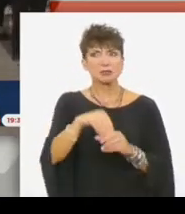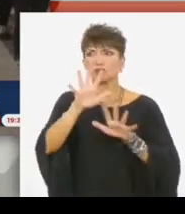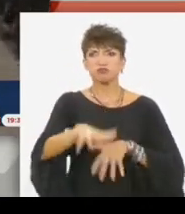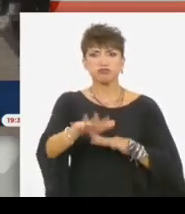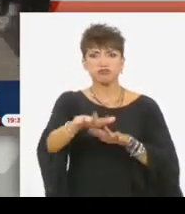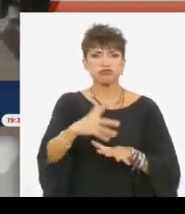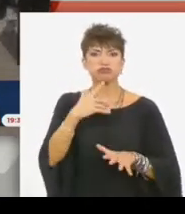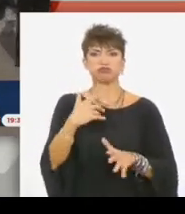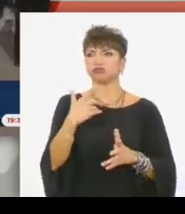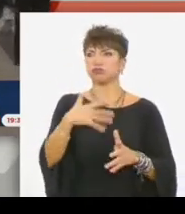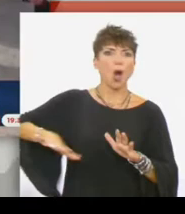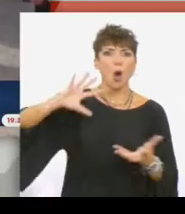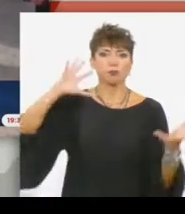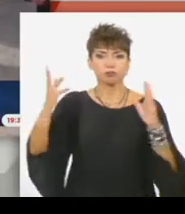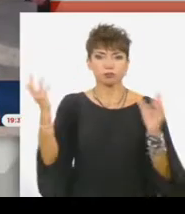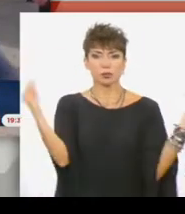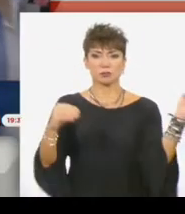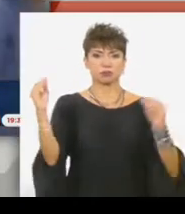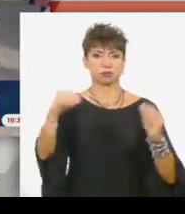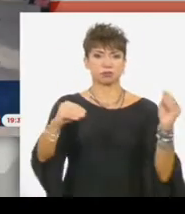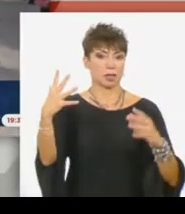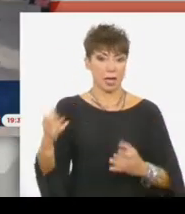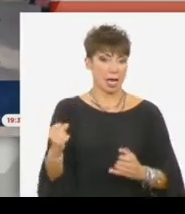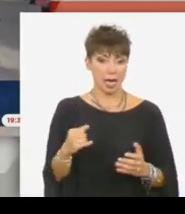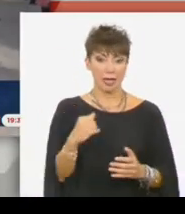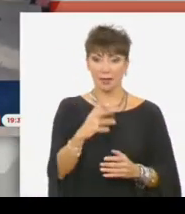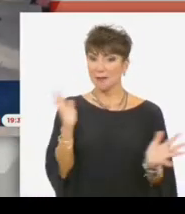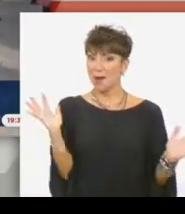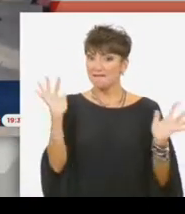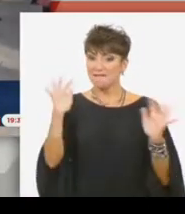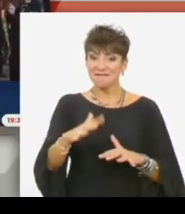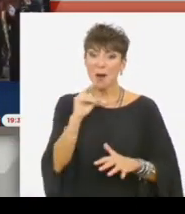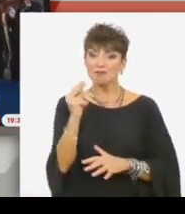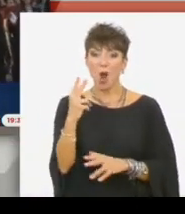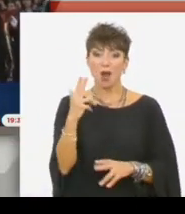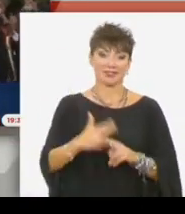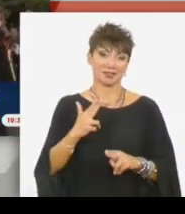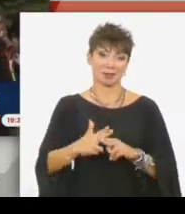μπάντες από όλο τον κόσμο. Είναι μία μάζοξη πολιτισμού.